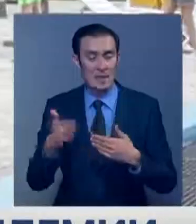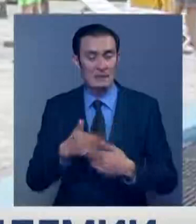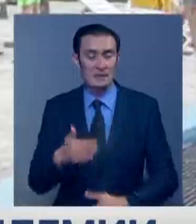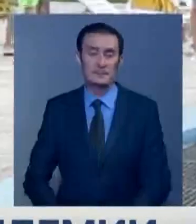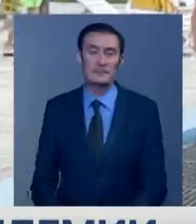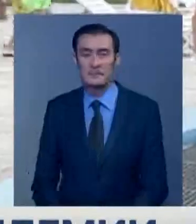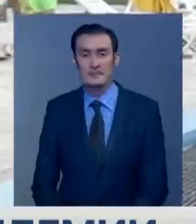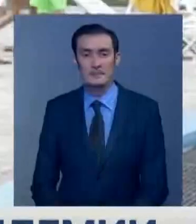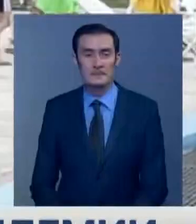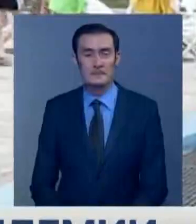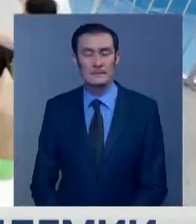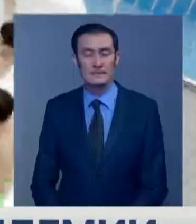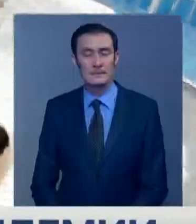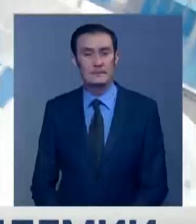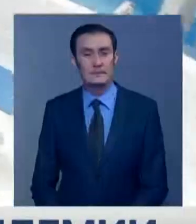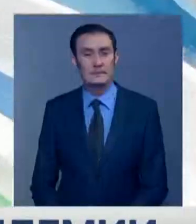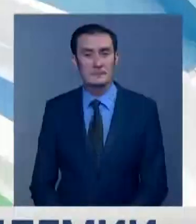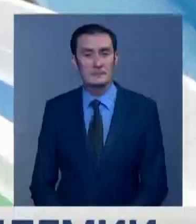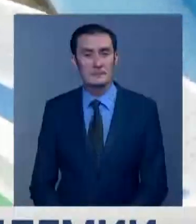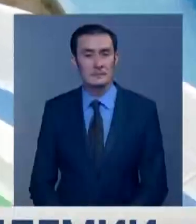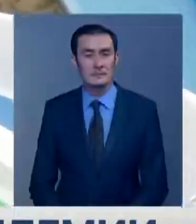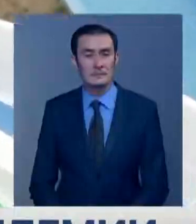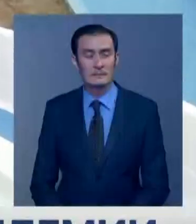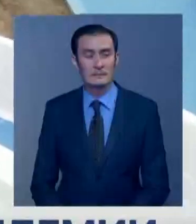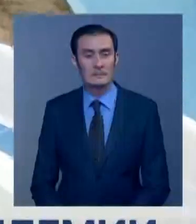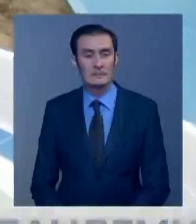Юлия Тужилкина, Шалва Сурмилашвили, Хабар-24, Грузия.